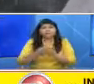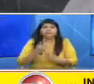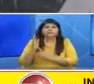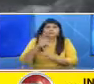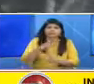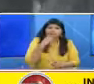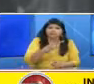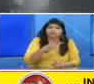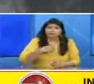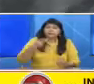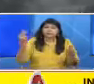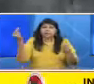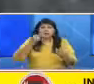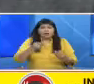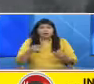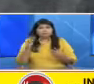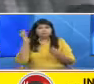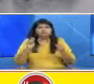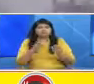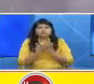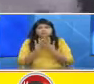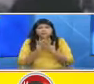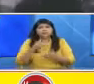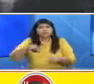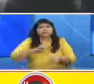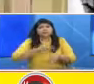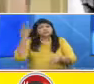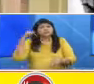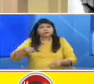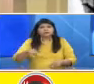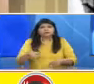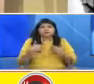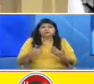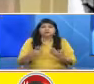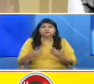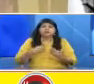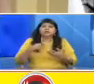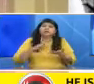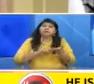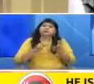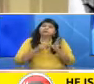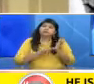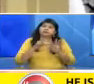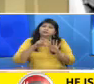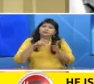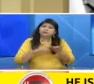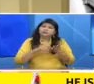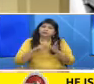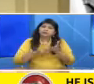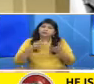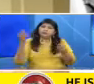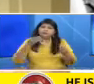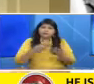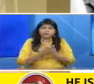और उनके इस आर्ट वर्क का प्रदर्शन अधिवेशन के दौरान हो। ये वही नंदलाल बोस हैं जिनका आर्ट